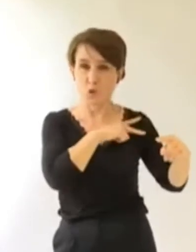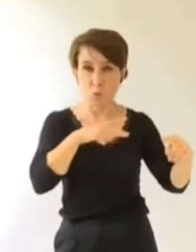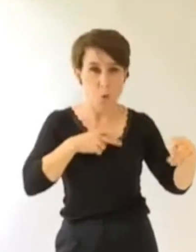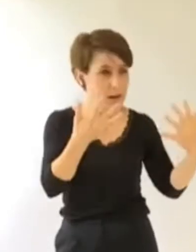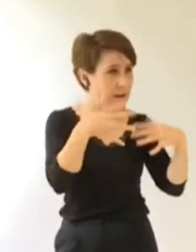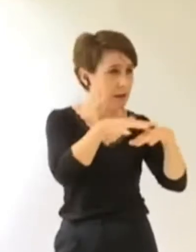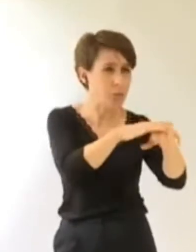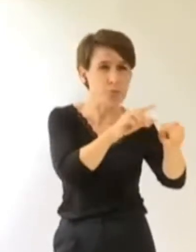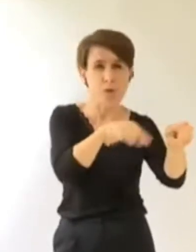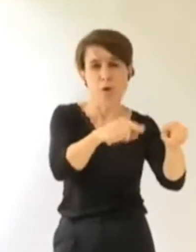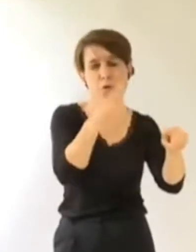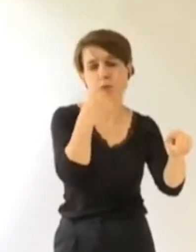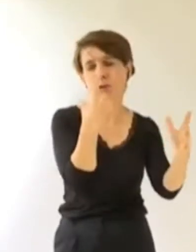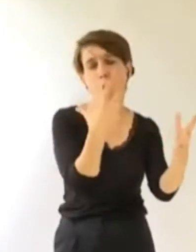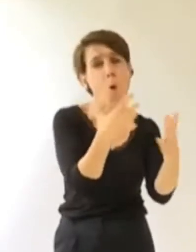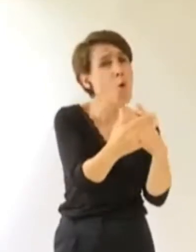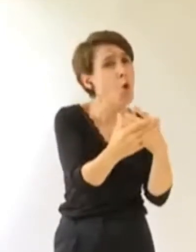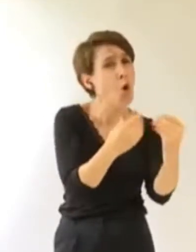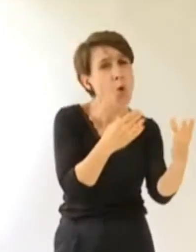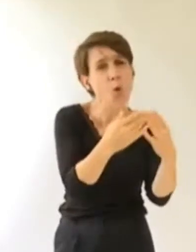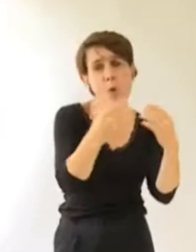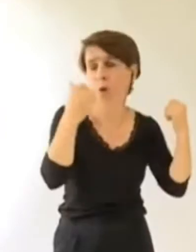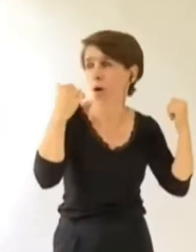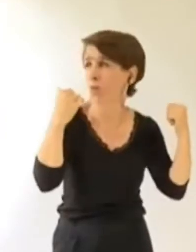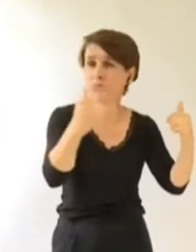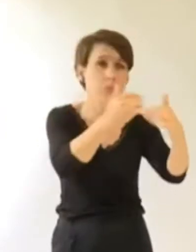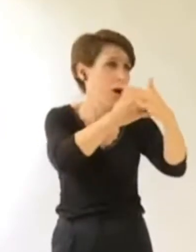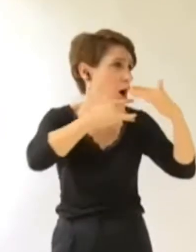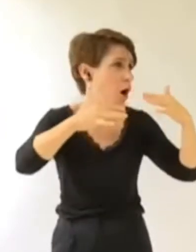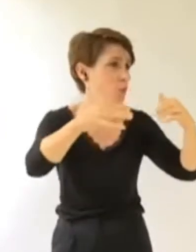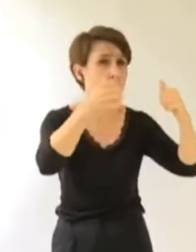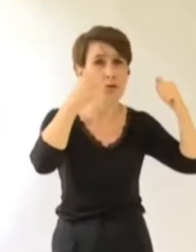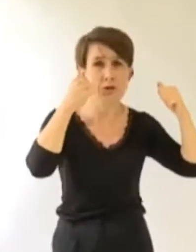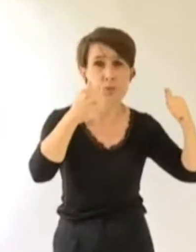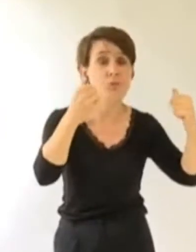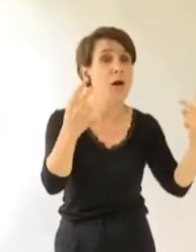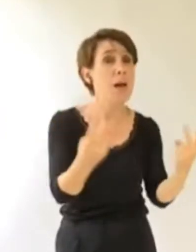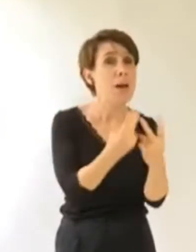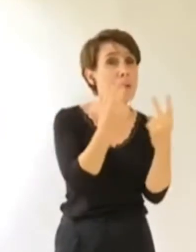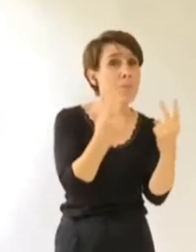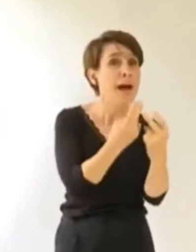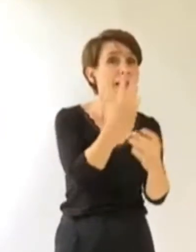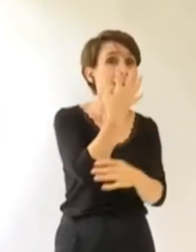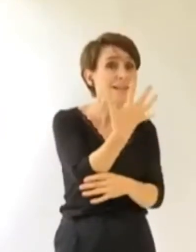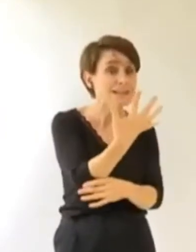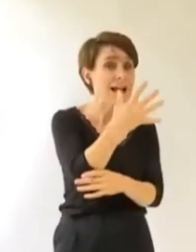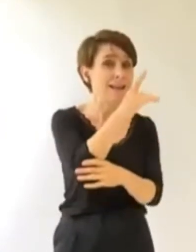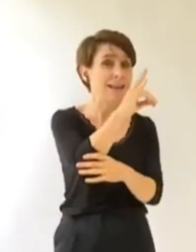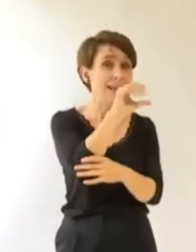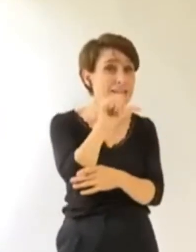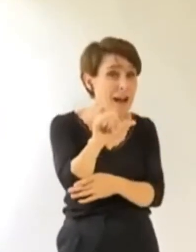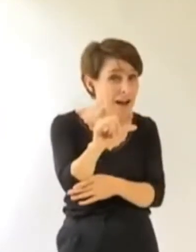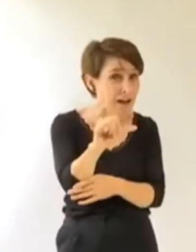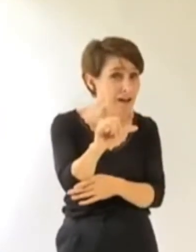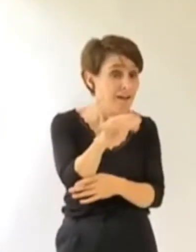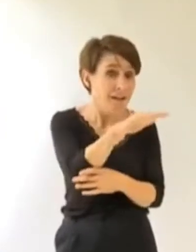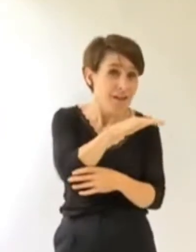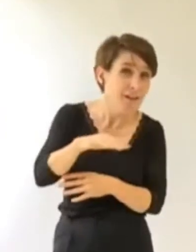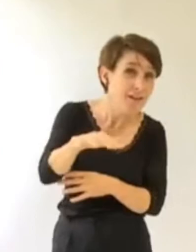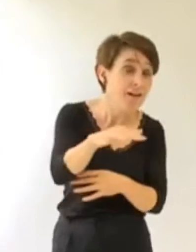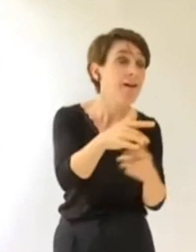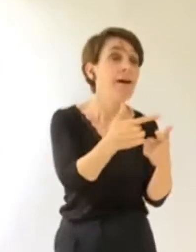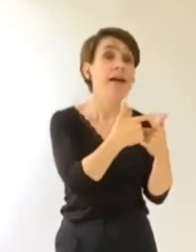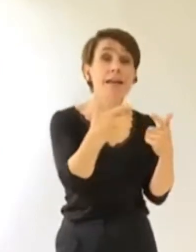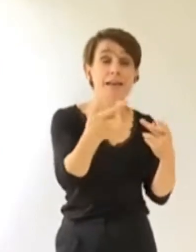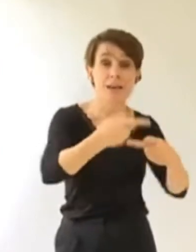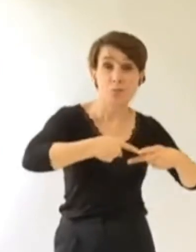heureux du climat dans lequel ils peuvent vivre, au milieu d'un parc de 5 hectares et demi, avec des équipements publics